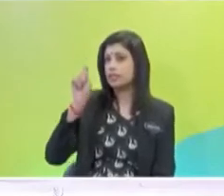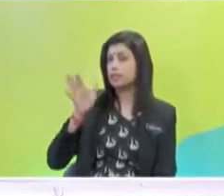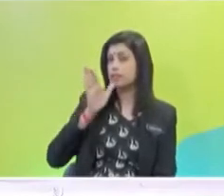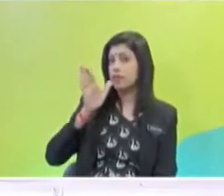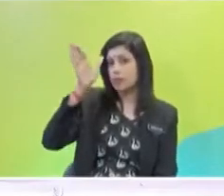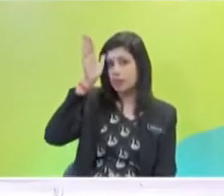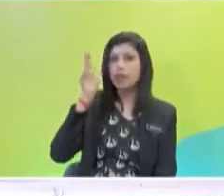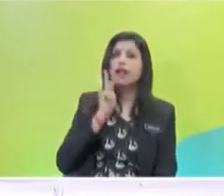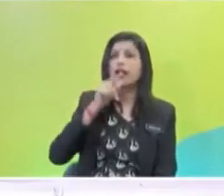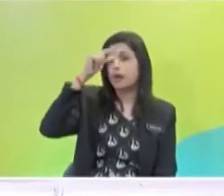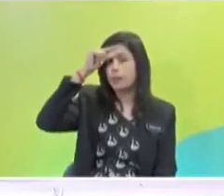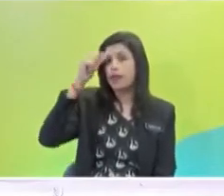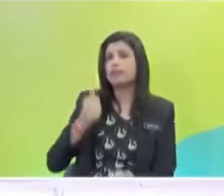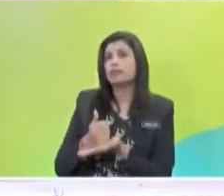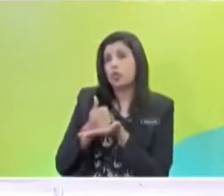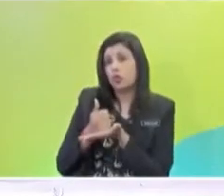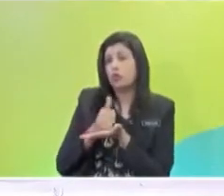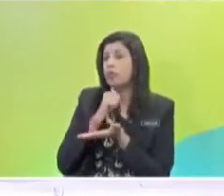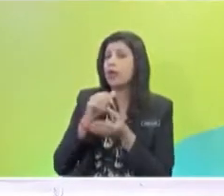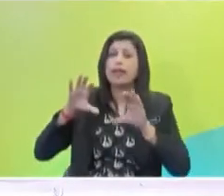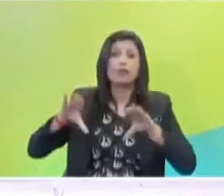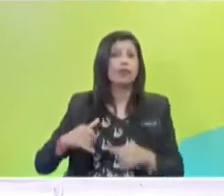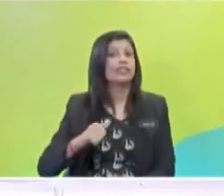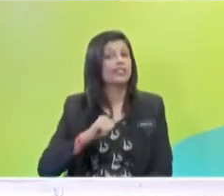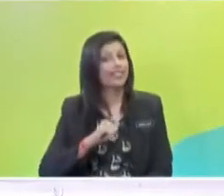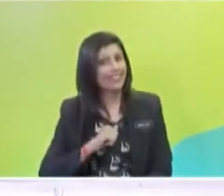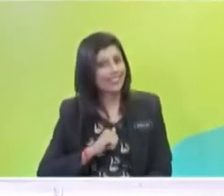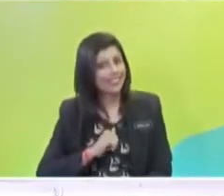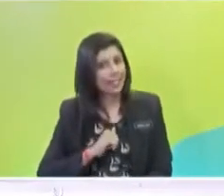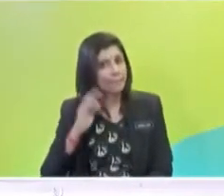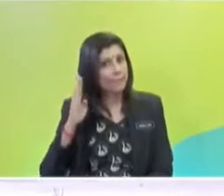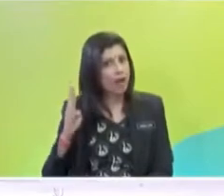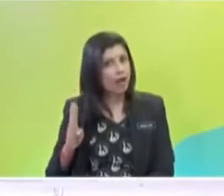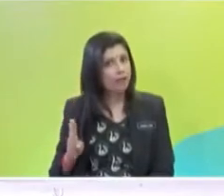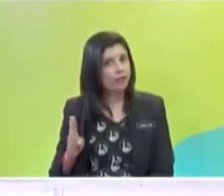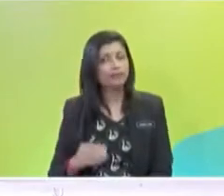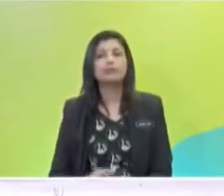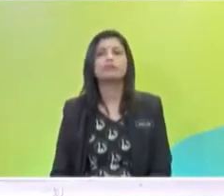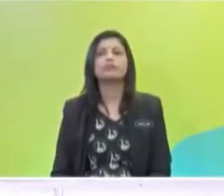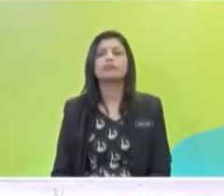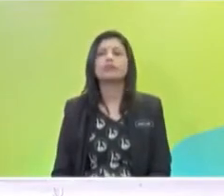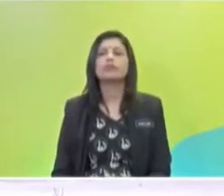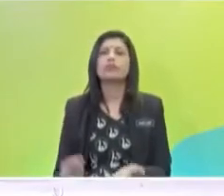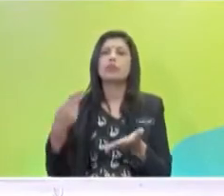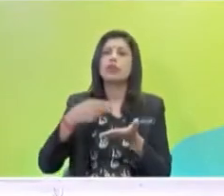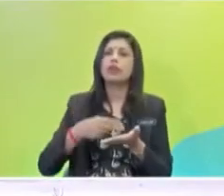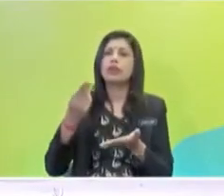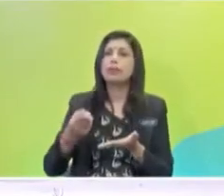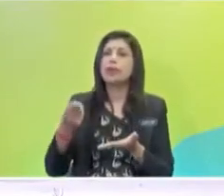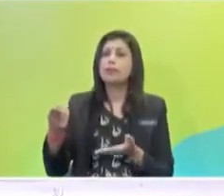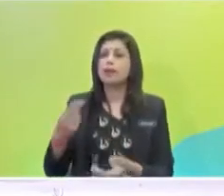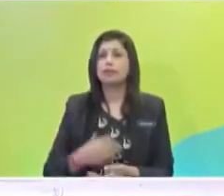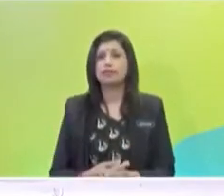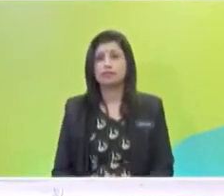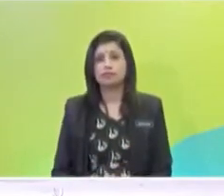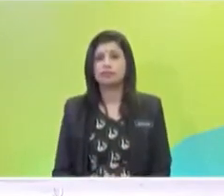dan juga bantuan daripada ibu bapa. Cikgu, boleh tak ulang balik apa bahan-bahan untuk kita buat